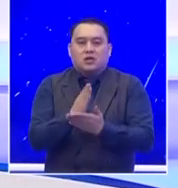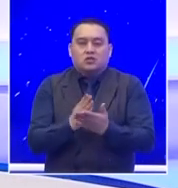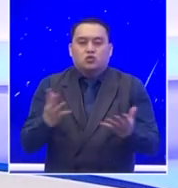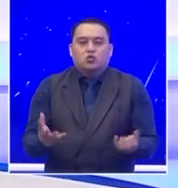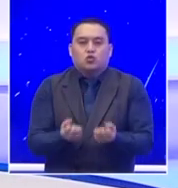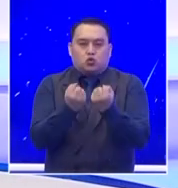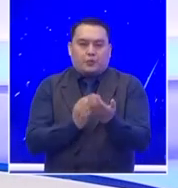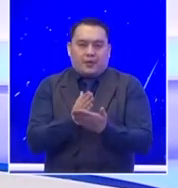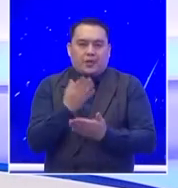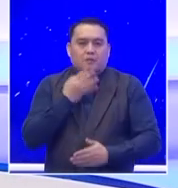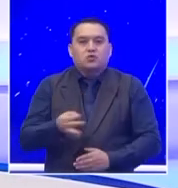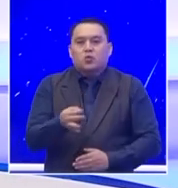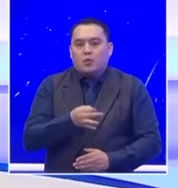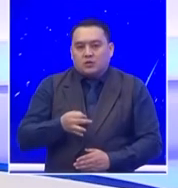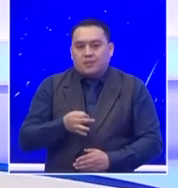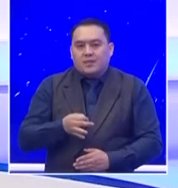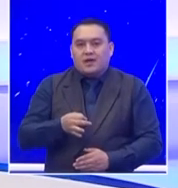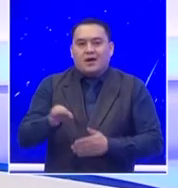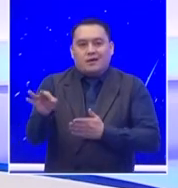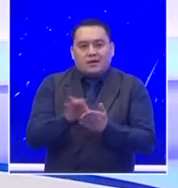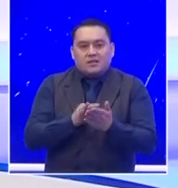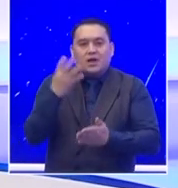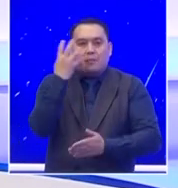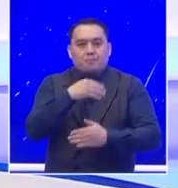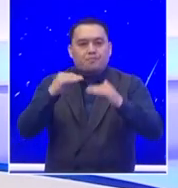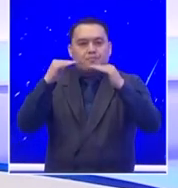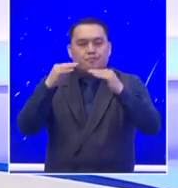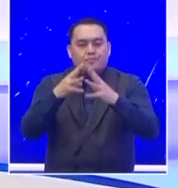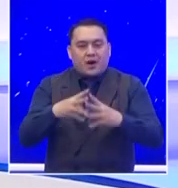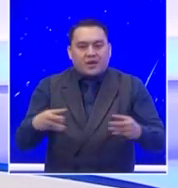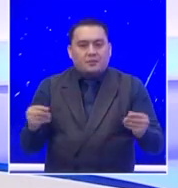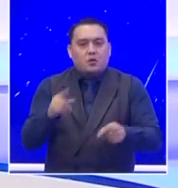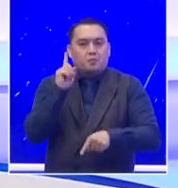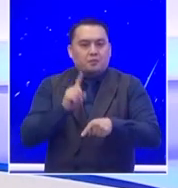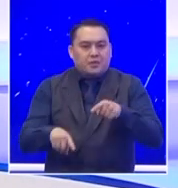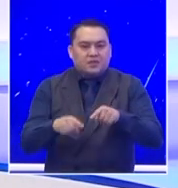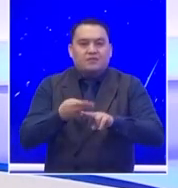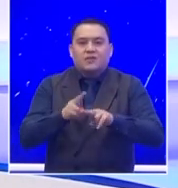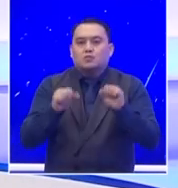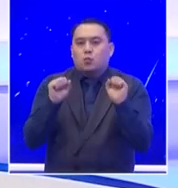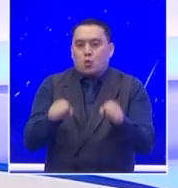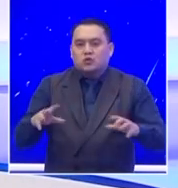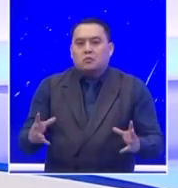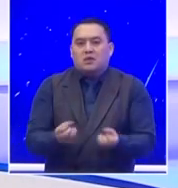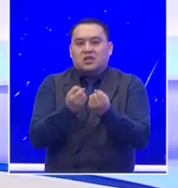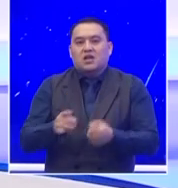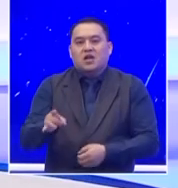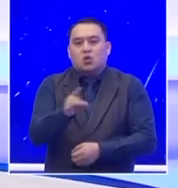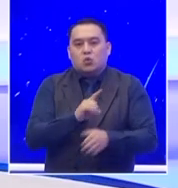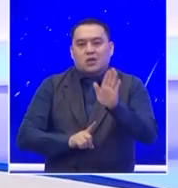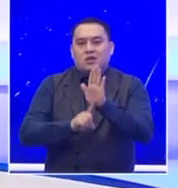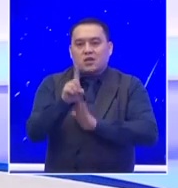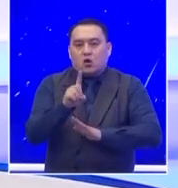ЧС Алматинской области. Резкое потепление погоды стало причиной обильного таяния снега. В связи с этим спасатели региона